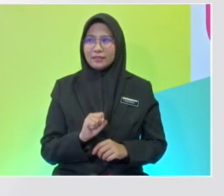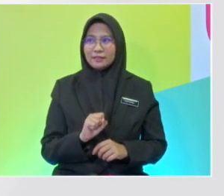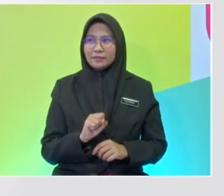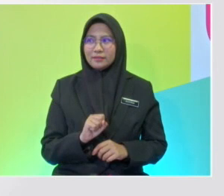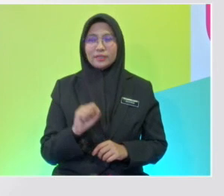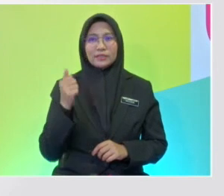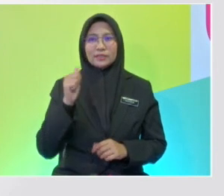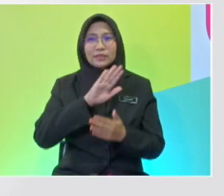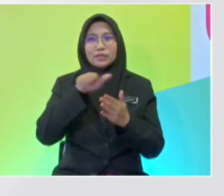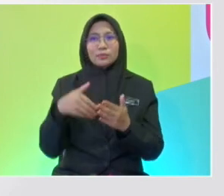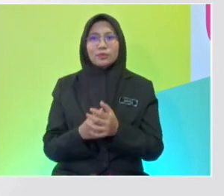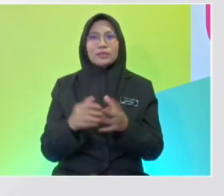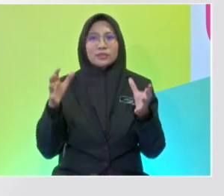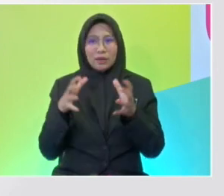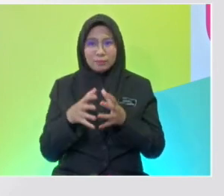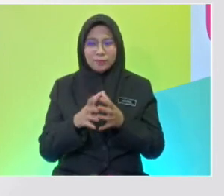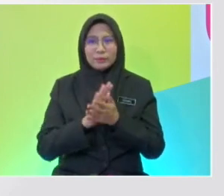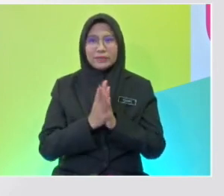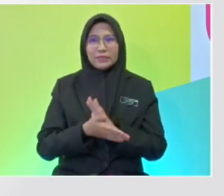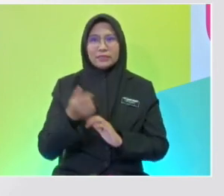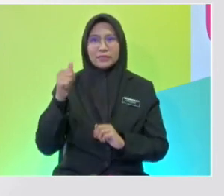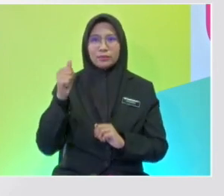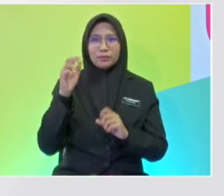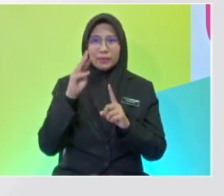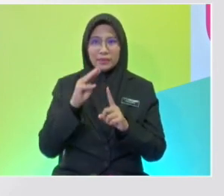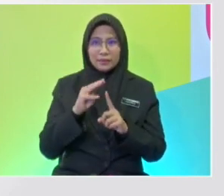konstra senayakan 45